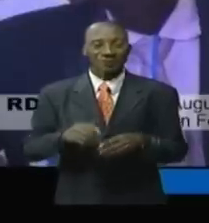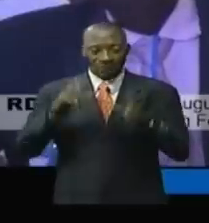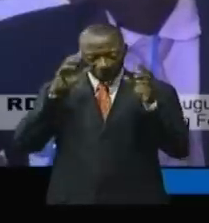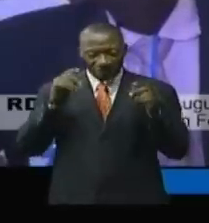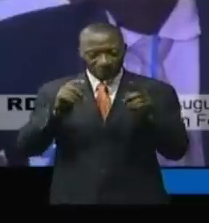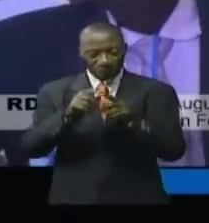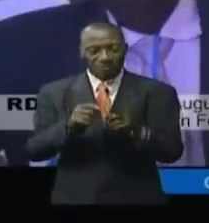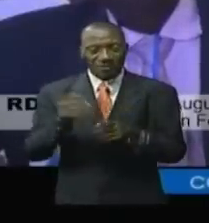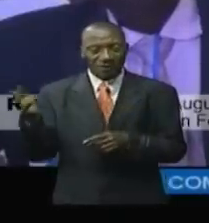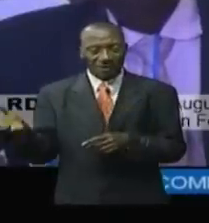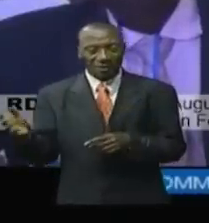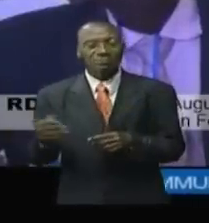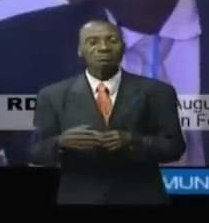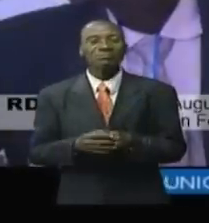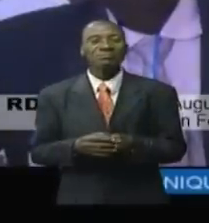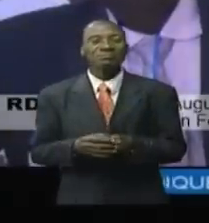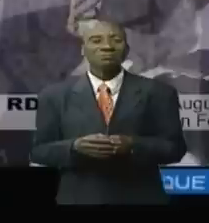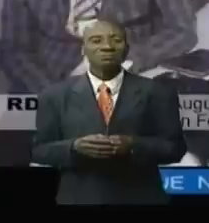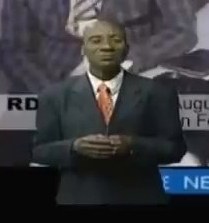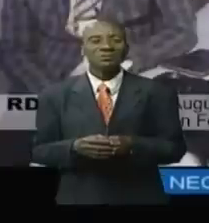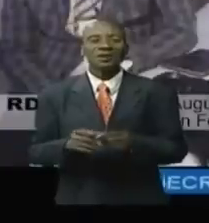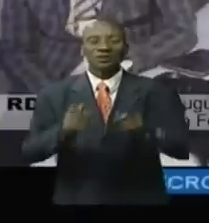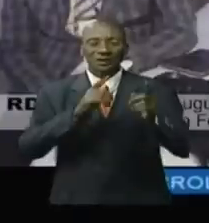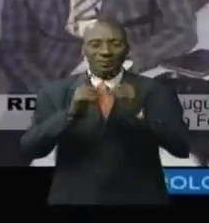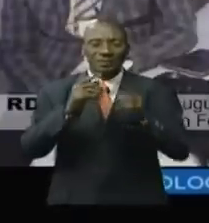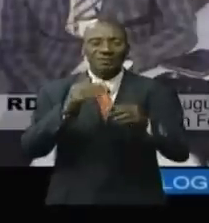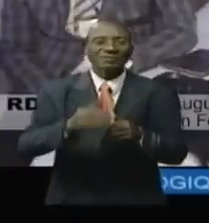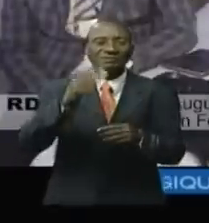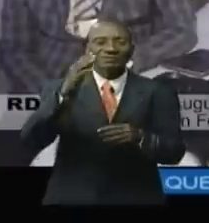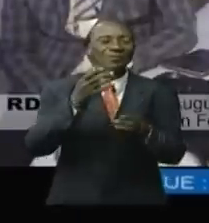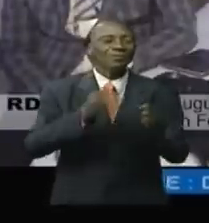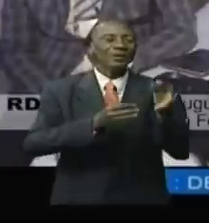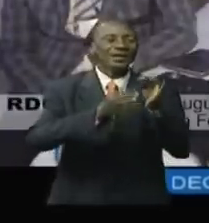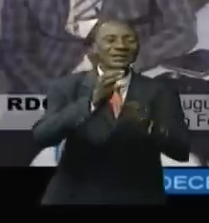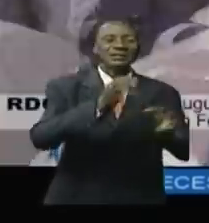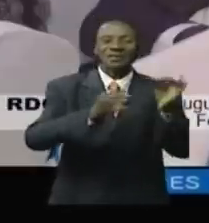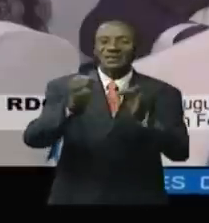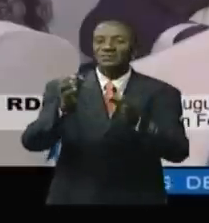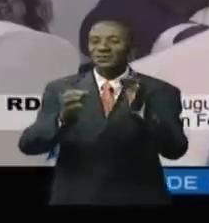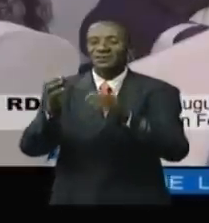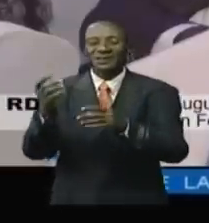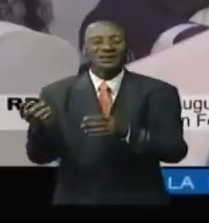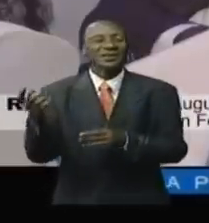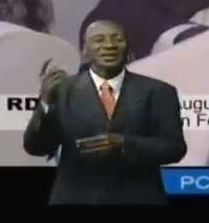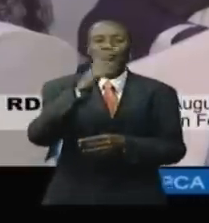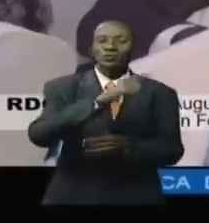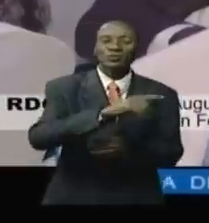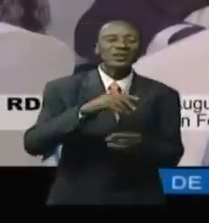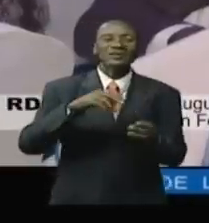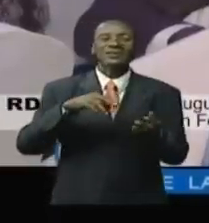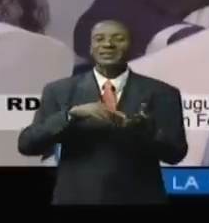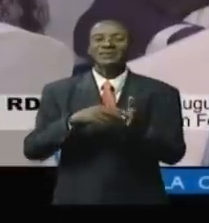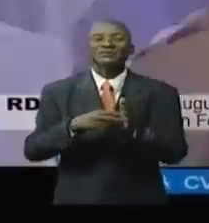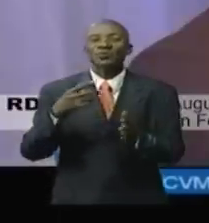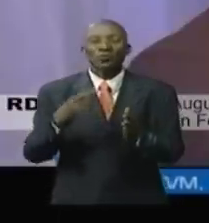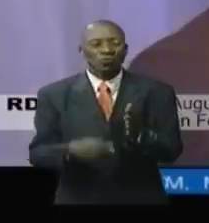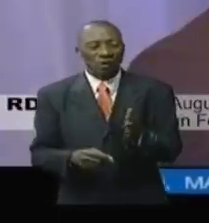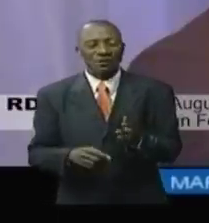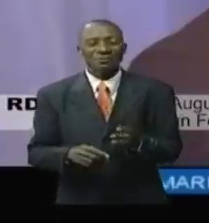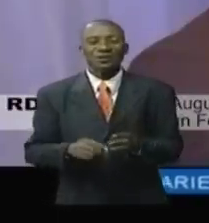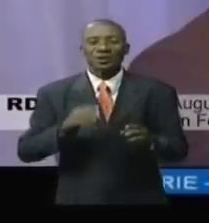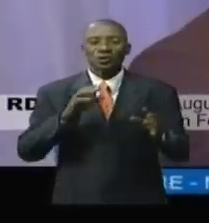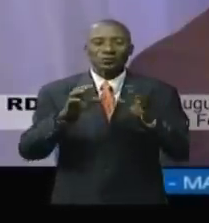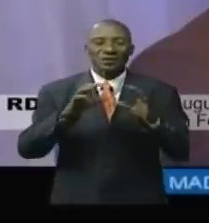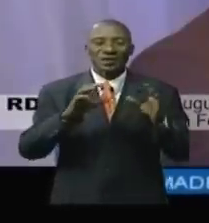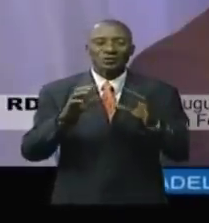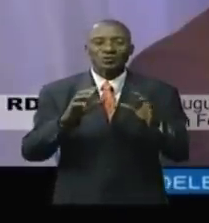les recommandations formulées par les participants vont enrichir les documents des politiques sectorielles. Pour Séraphin Oumbaka Pépé, ces